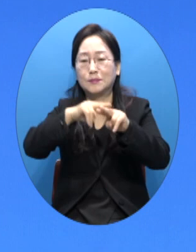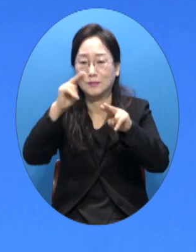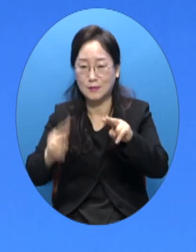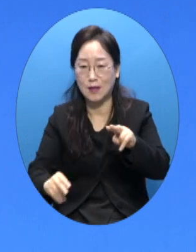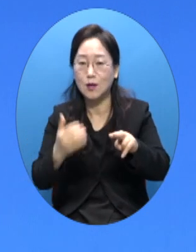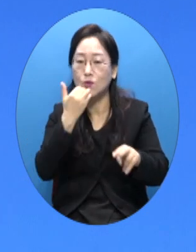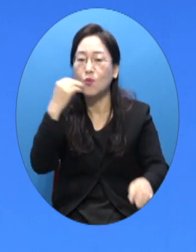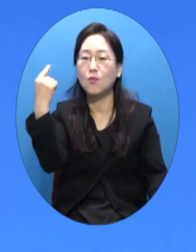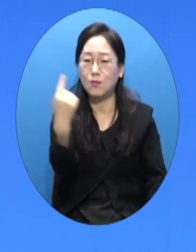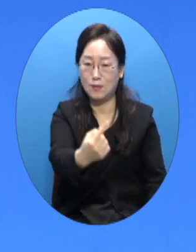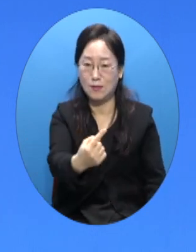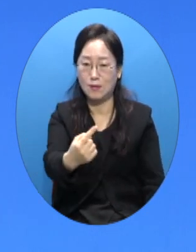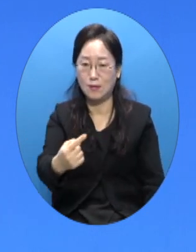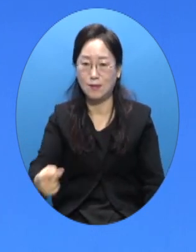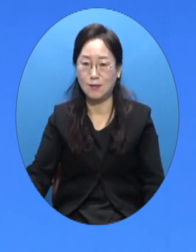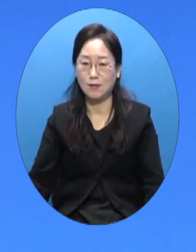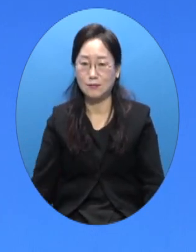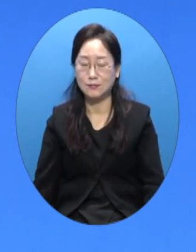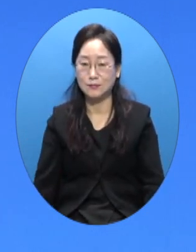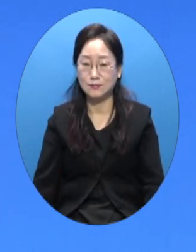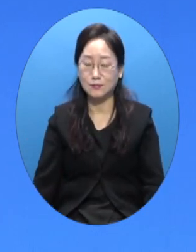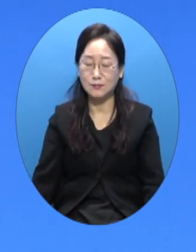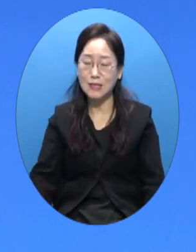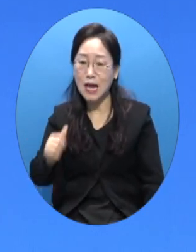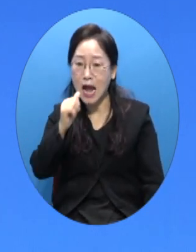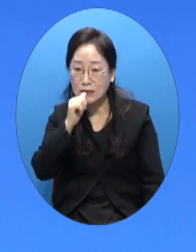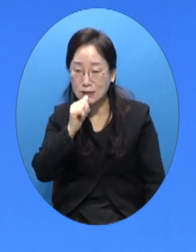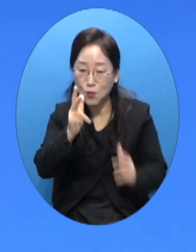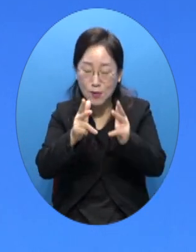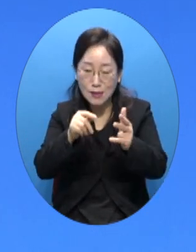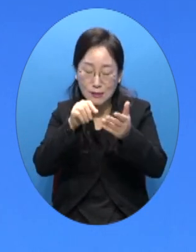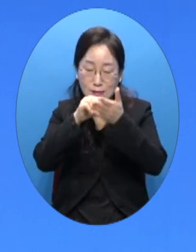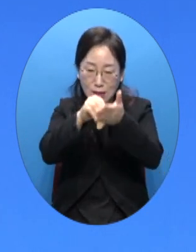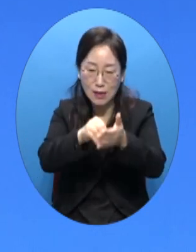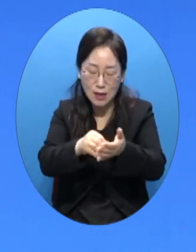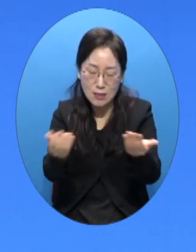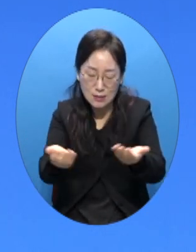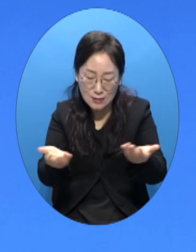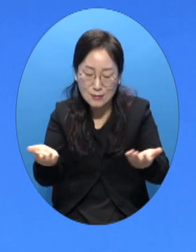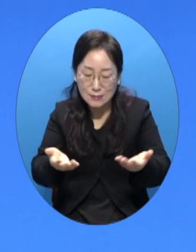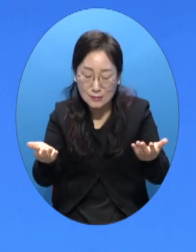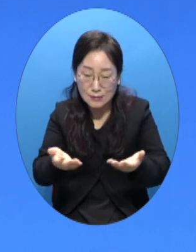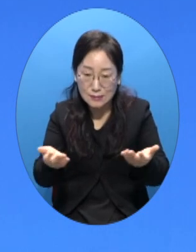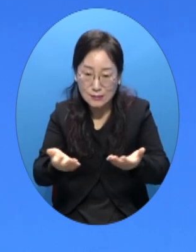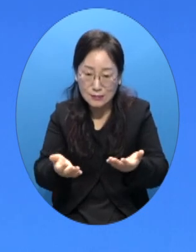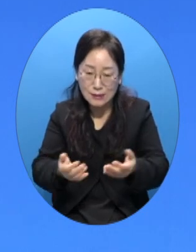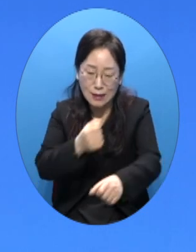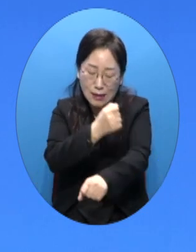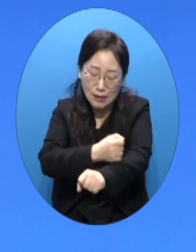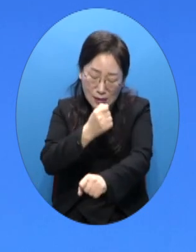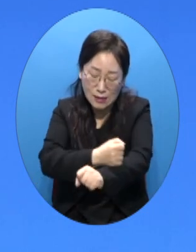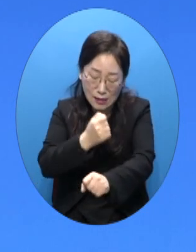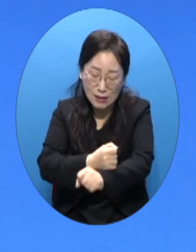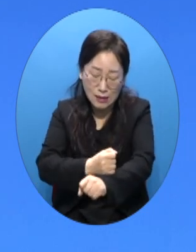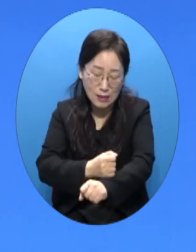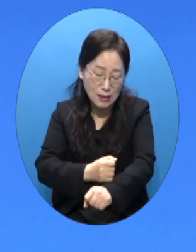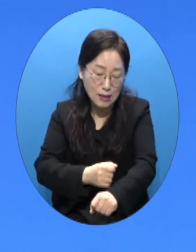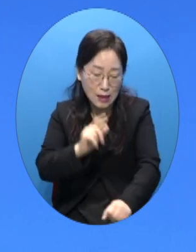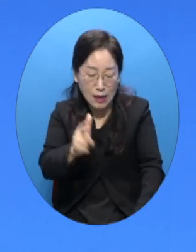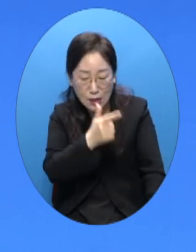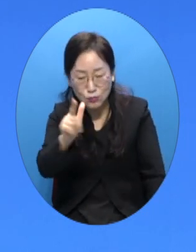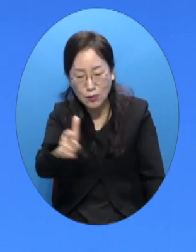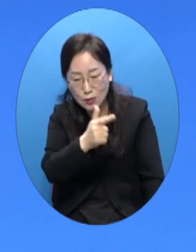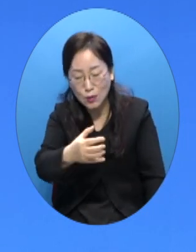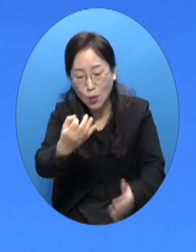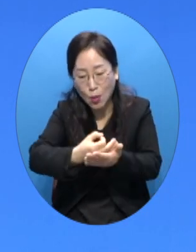서울로 올라와서 공들 가서 일하면서 막노동 하며 하루하루를 보냅니다